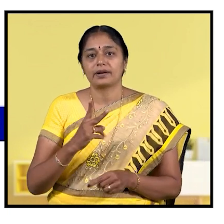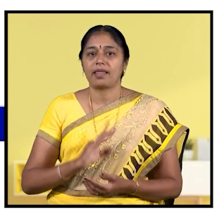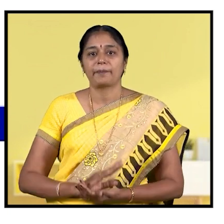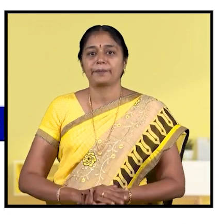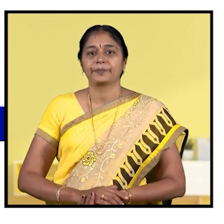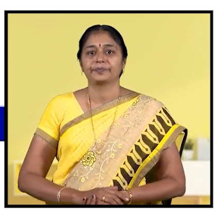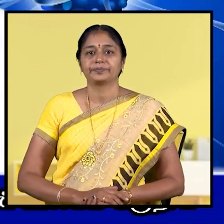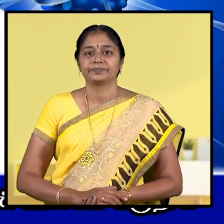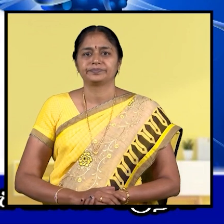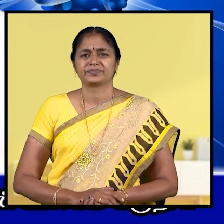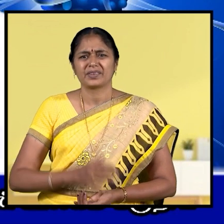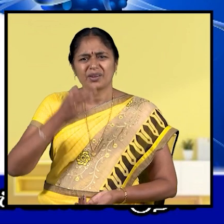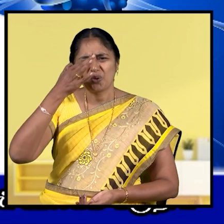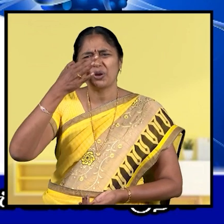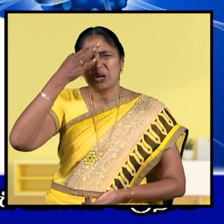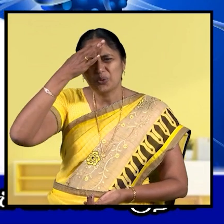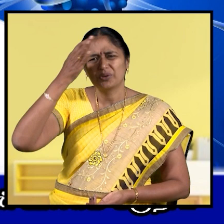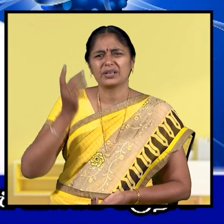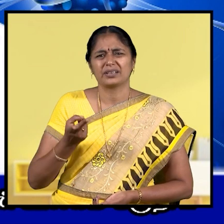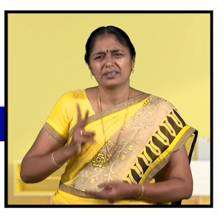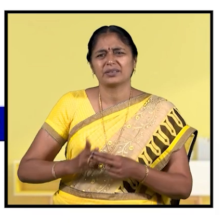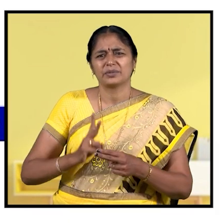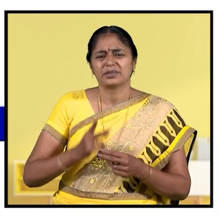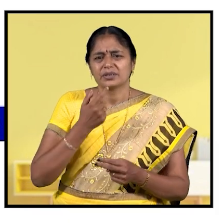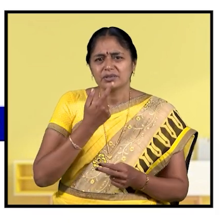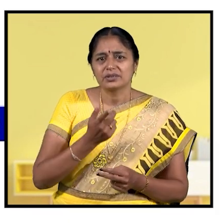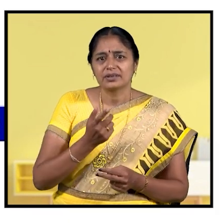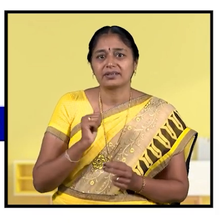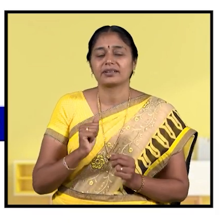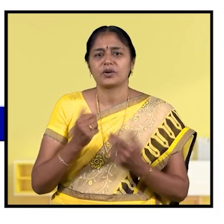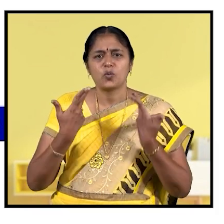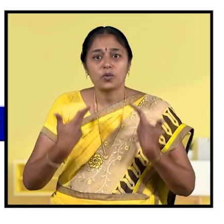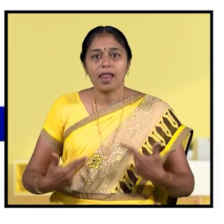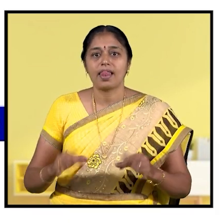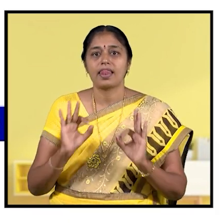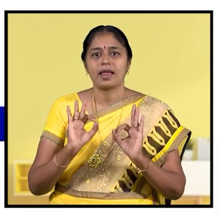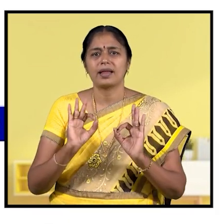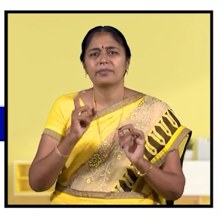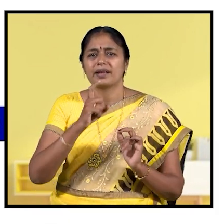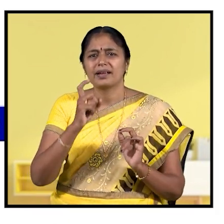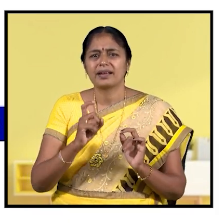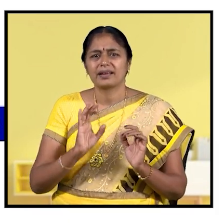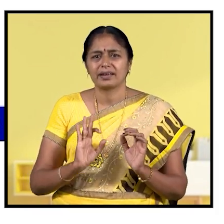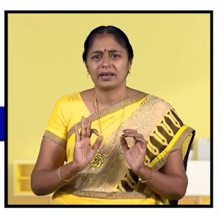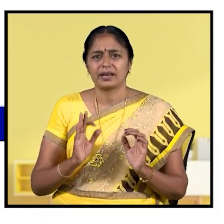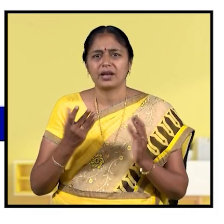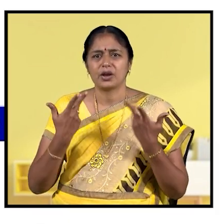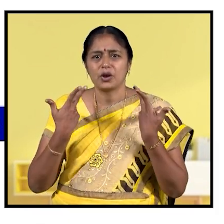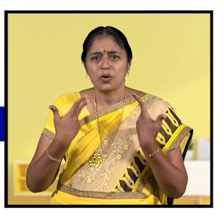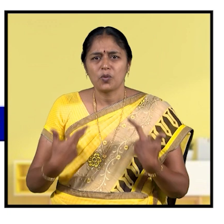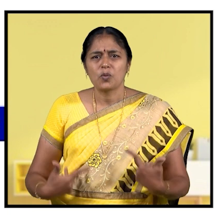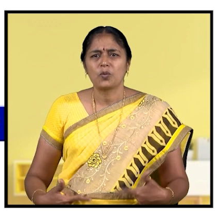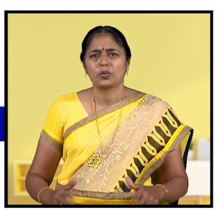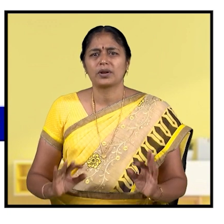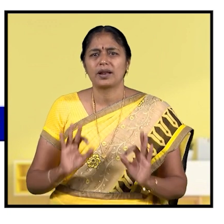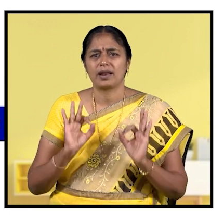பார்ப்போம். சரி, நோய்கள்னு சொல்கிறோமே, அதுக்கு முடிவு நம்ம நல்லா இருக்கிறது என்னென்னு பார்க்கணும். உடல்நலம் என்றால் என்ன அப்படின்னு பார்த்தாக்க, பெரும்பாலும் நம்ம உடல்நலம் உடல்ல சேர்த்து